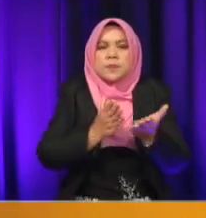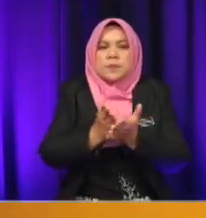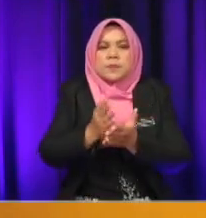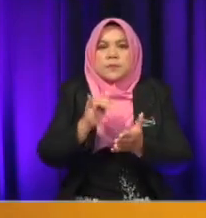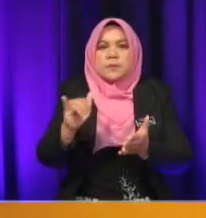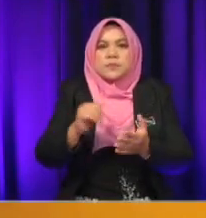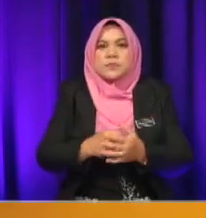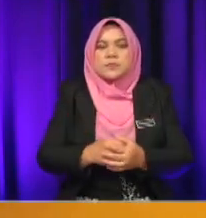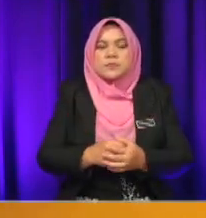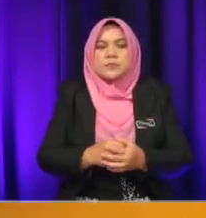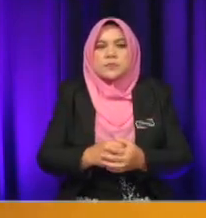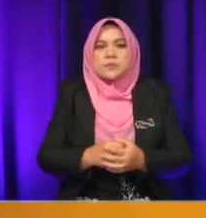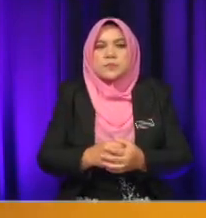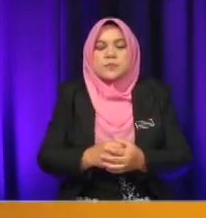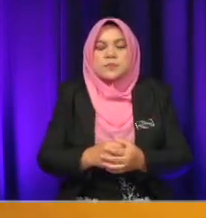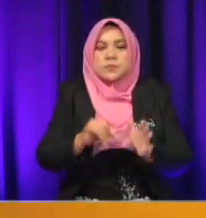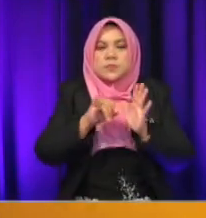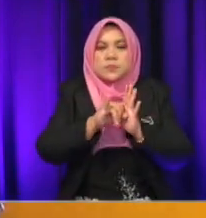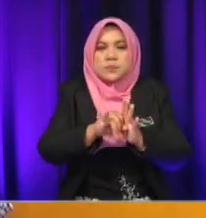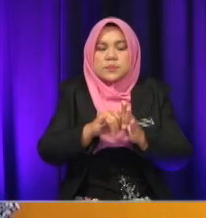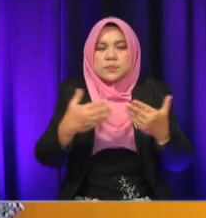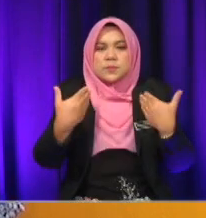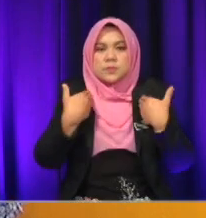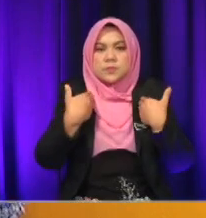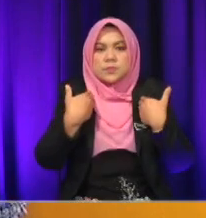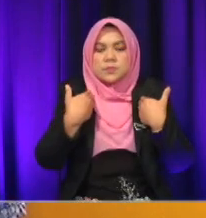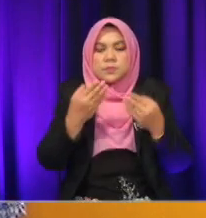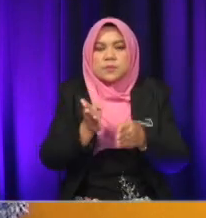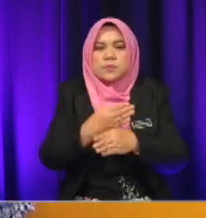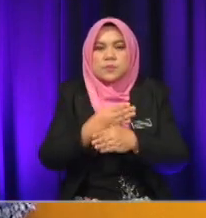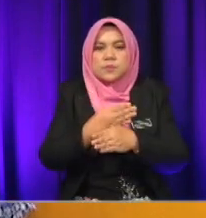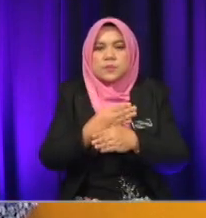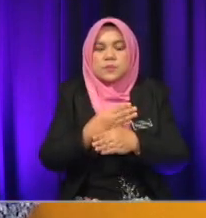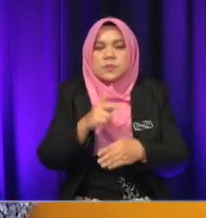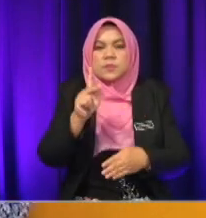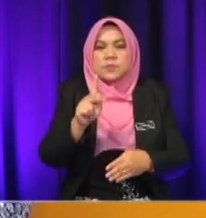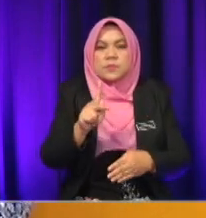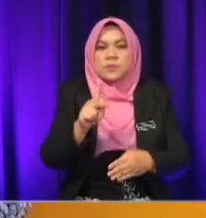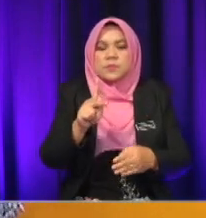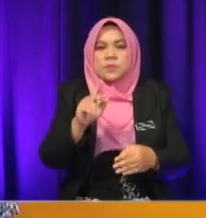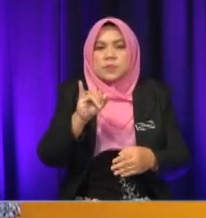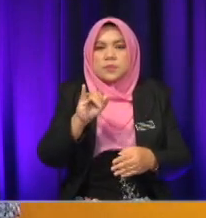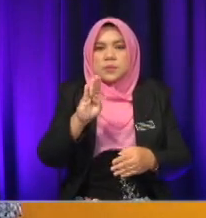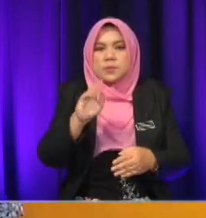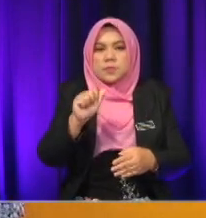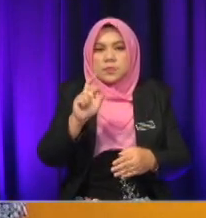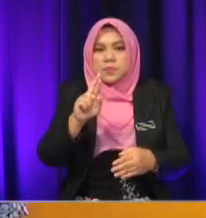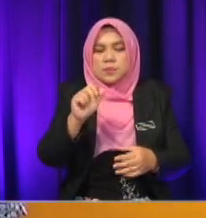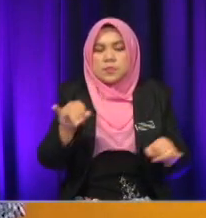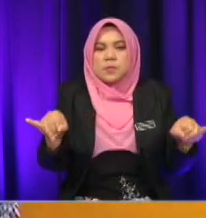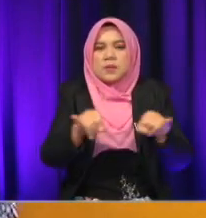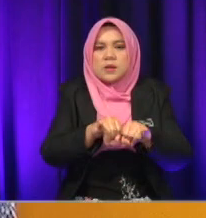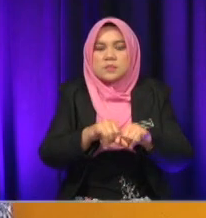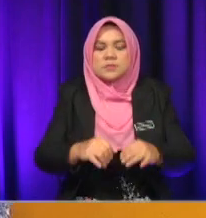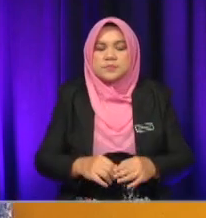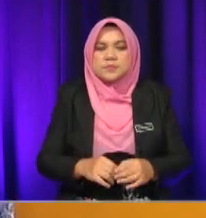Syafika. Iklan juga dia ada buat dalam bentuk kaedahnya kiasan atau ibarat. Jadi kiasan atau ibarat